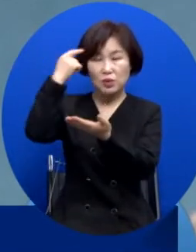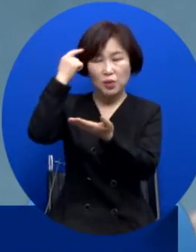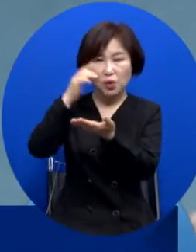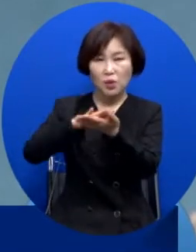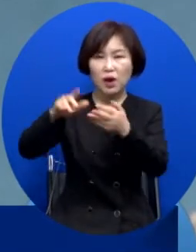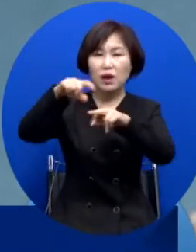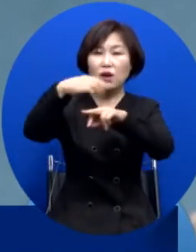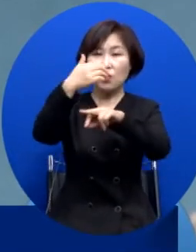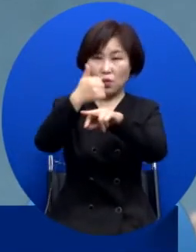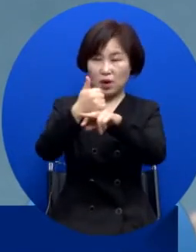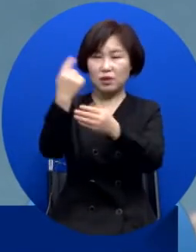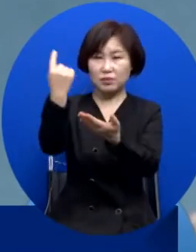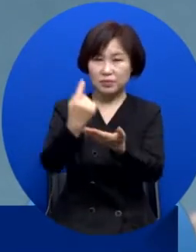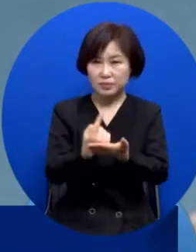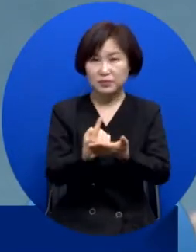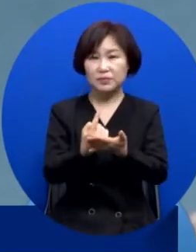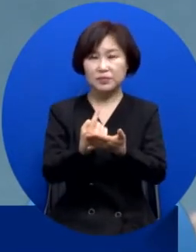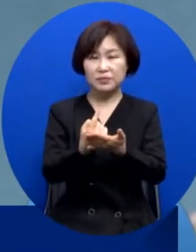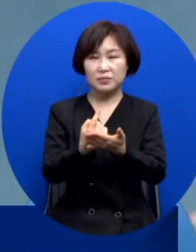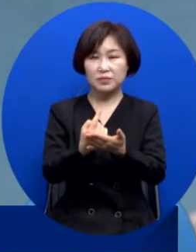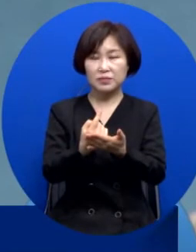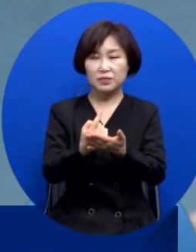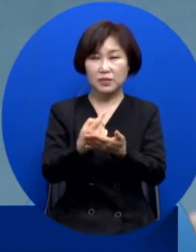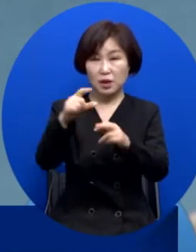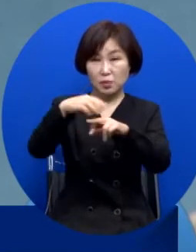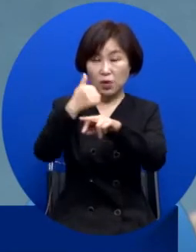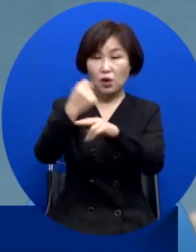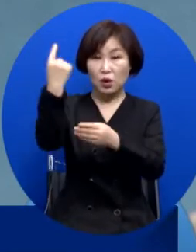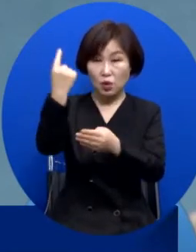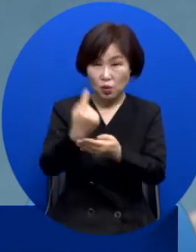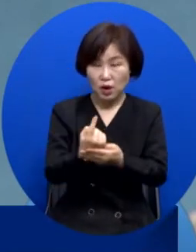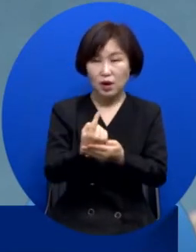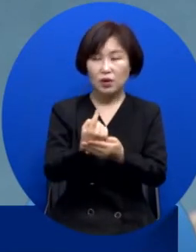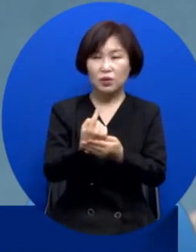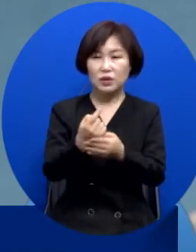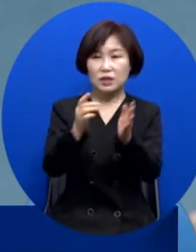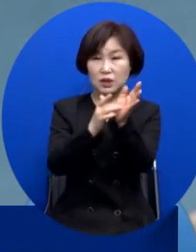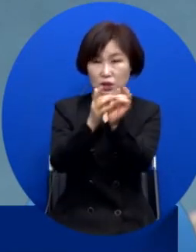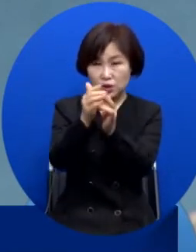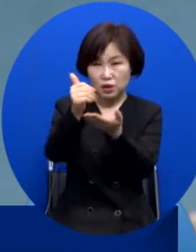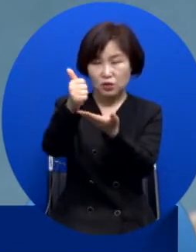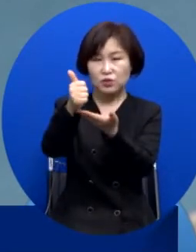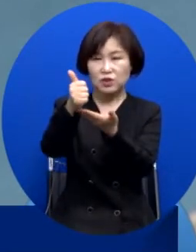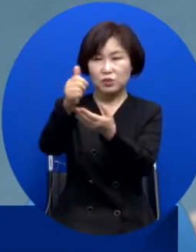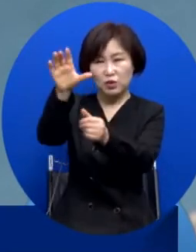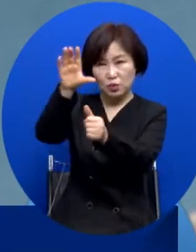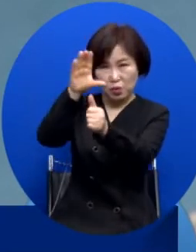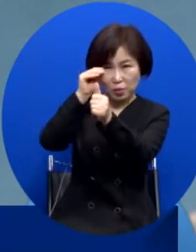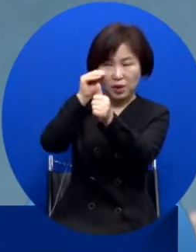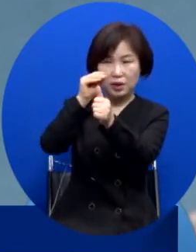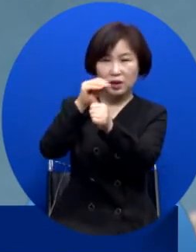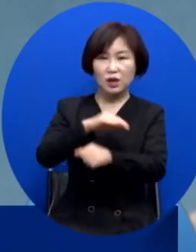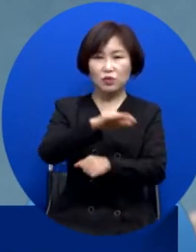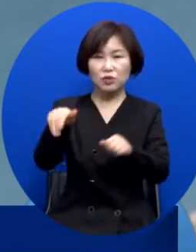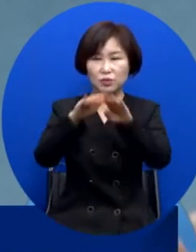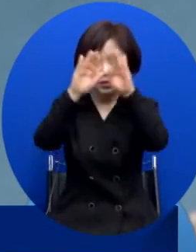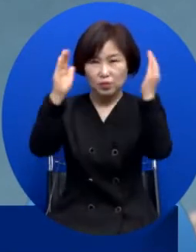왕으로 오셨습니다. 평화의 왕으로 오신 예수를 본받아서 우리 모두가